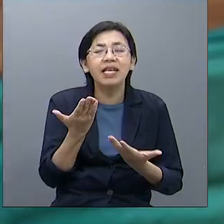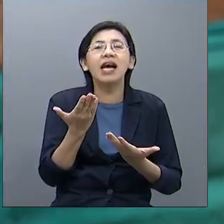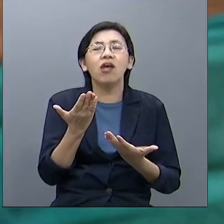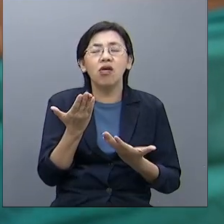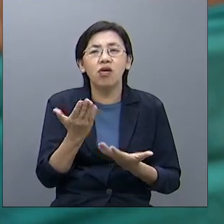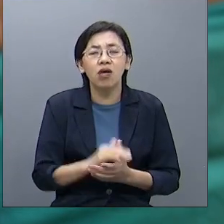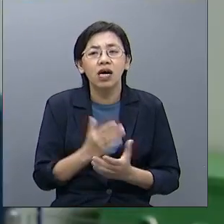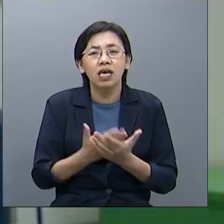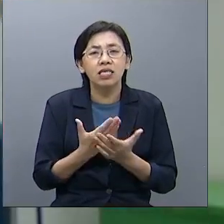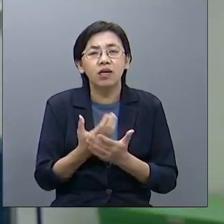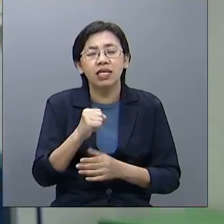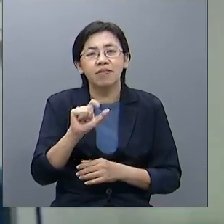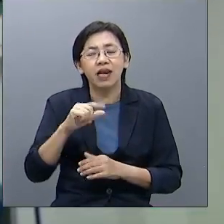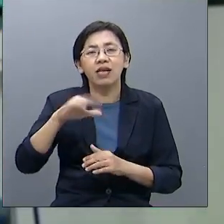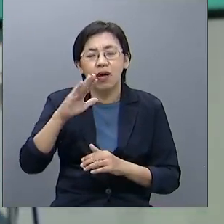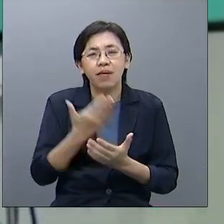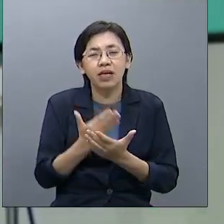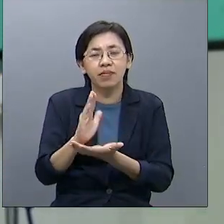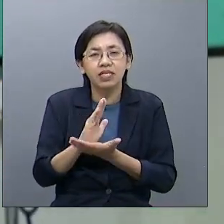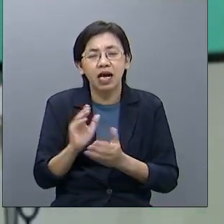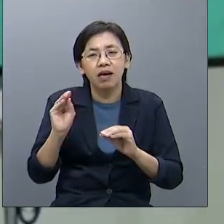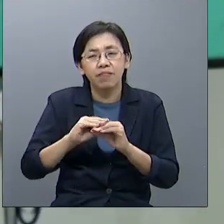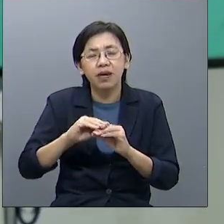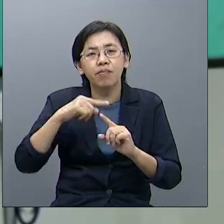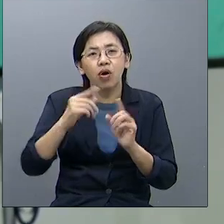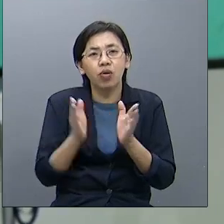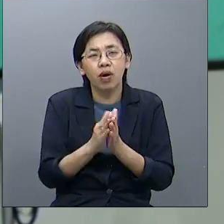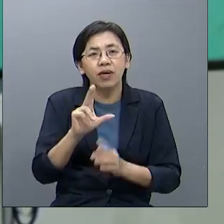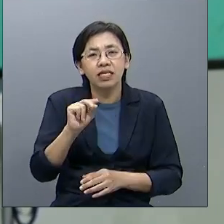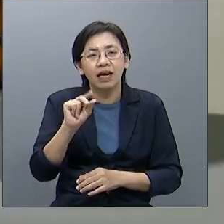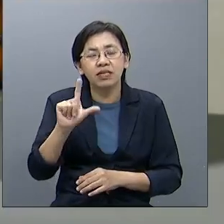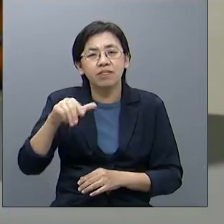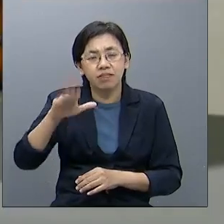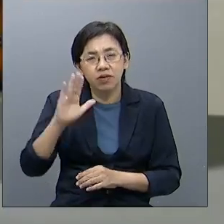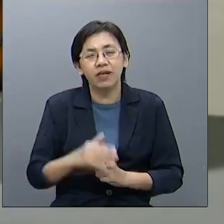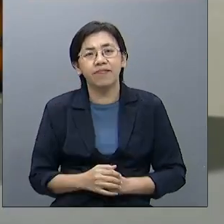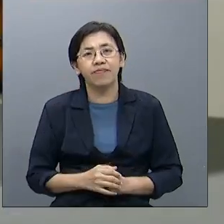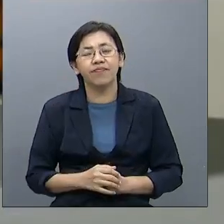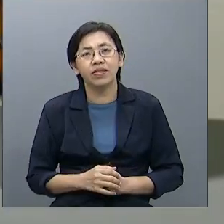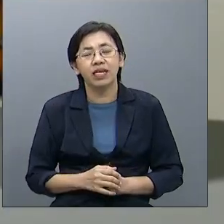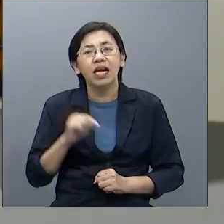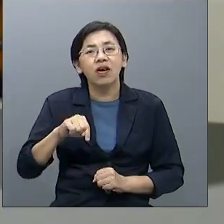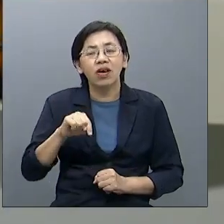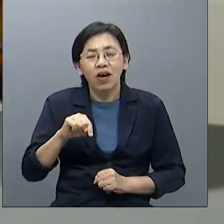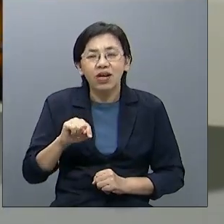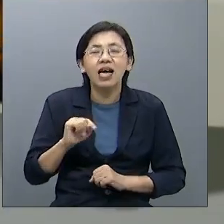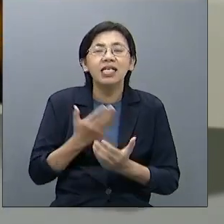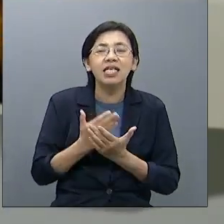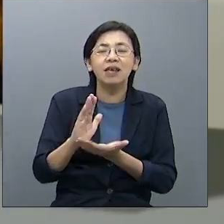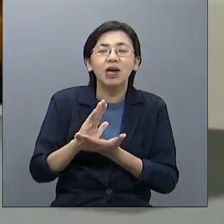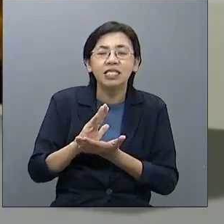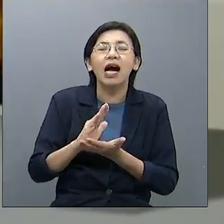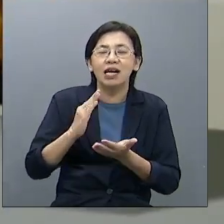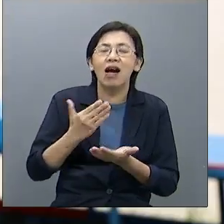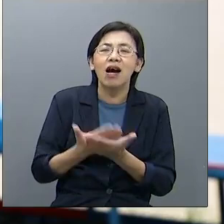ท้ายประมาณ10กว่าล้านบาทรวมเป็นมูลค่าทั้งหมดประมาณ30ล้านกว่าบาทที่หมกแข่งขมวดเขาจะได้รับนำน้องตโนภา